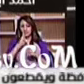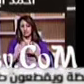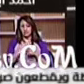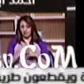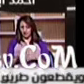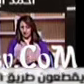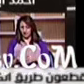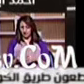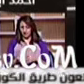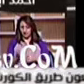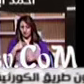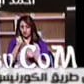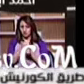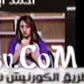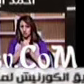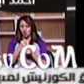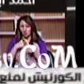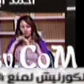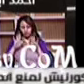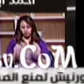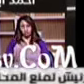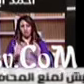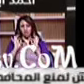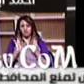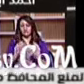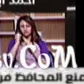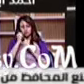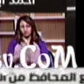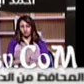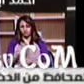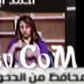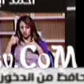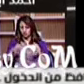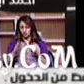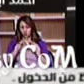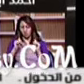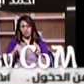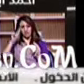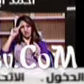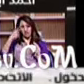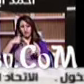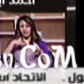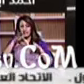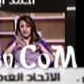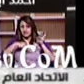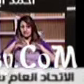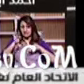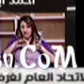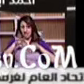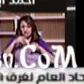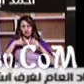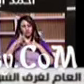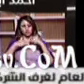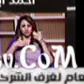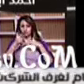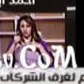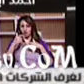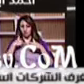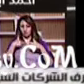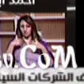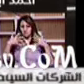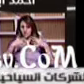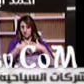بطلع زي مع حضرتك وهطلع وبرد لان كله كده انا مش هدخل في السياسه يا دكتور انا شايف انا بحيي كل الناس